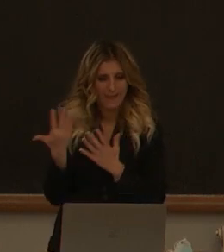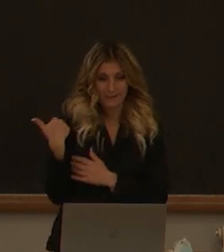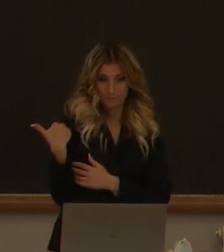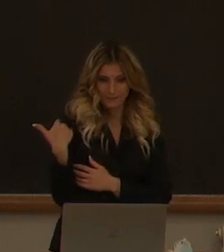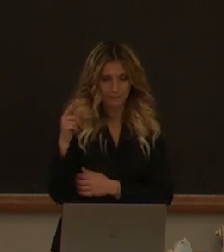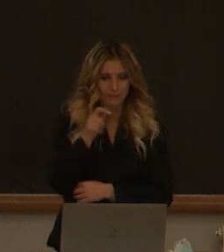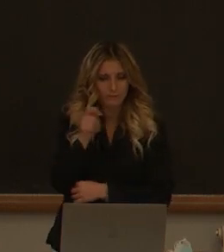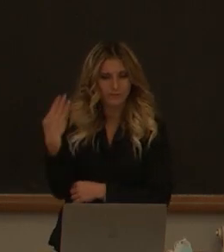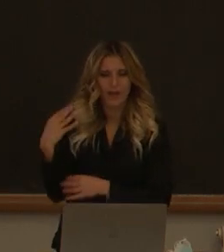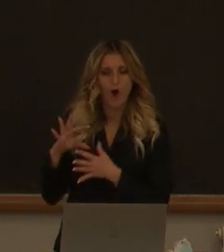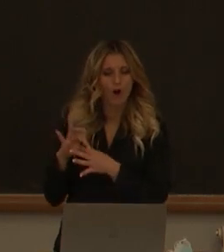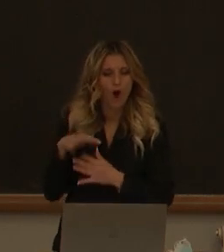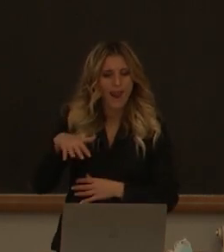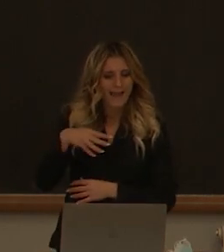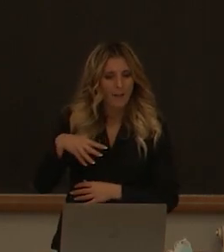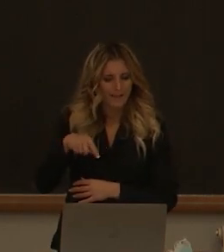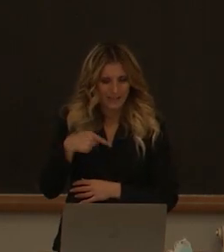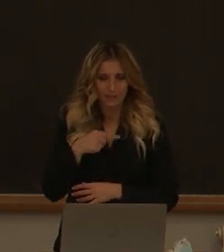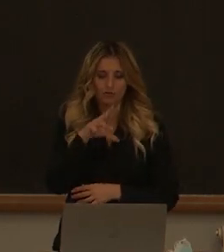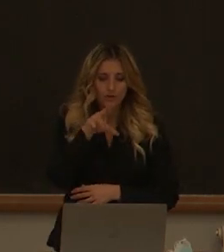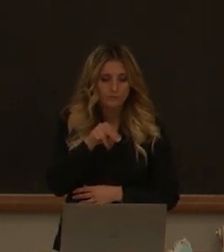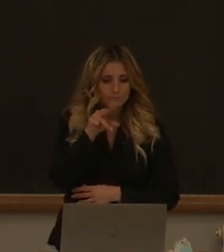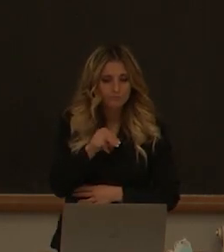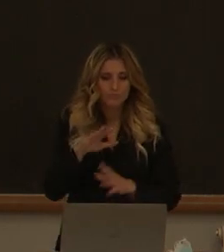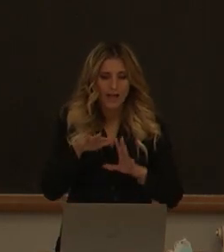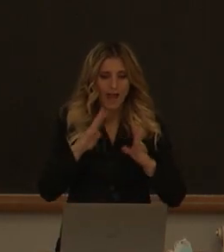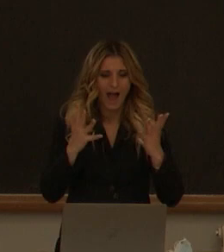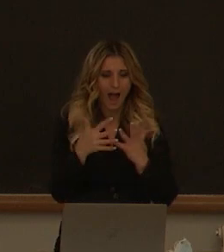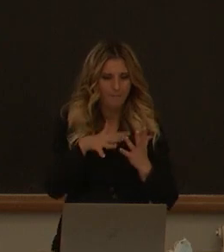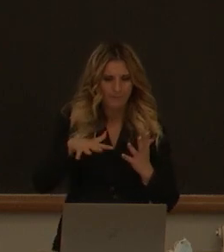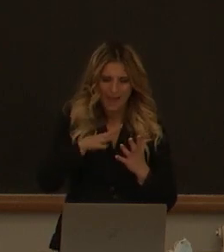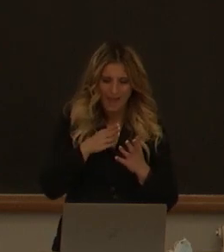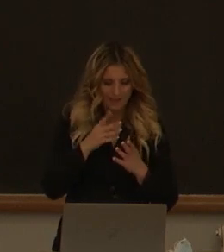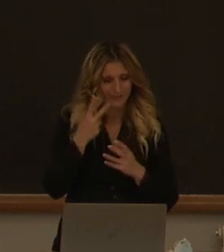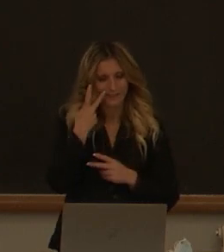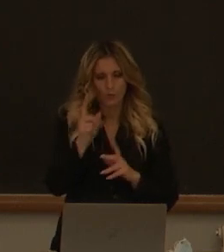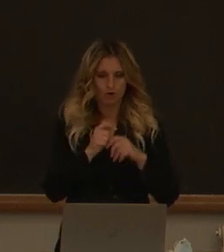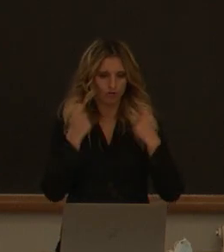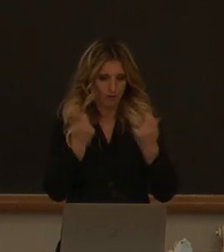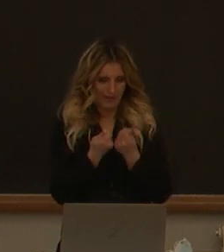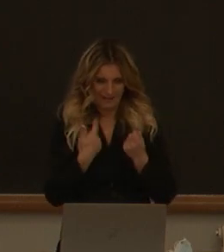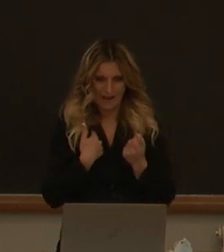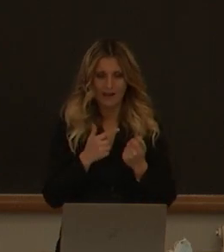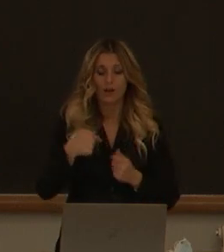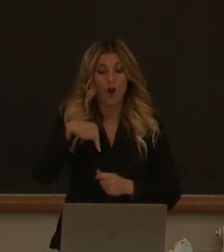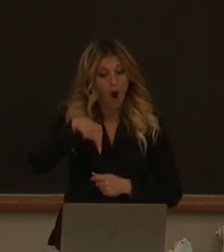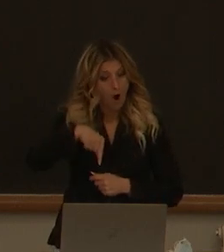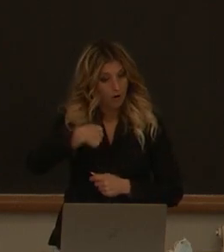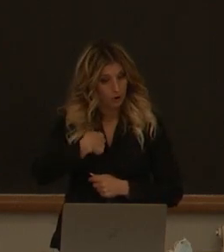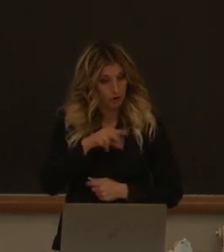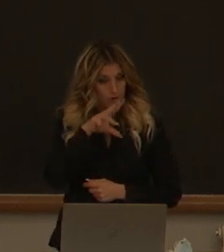la collega Mandanici che ha parlato di ambiente in tanti aspetti ad accezioni diverse. Quello a cui voglio dare io,